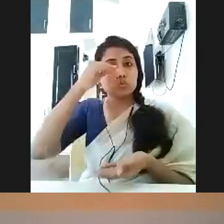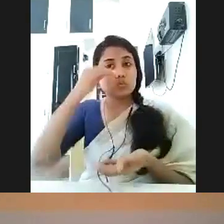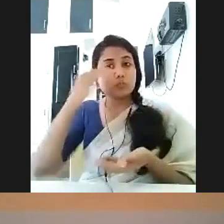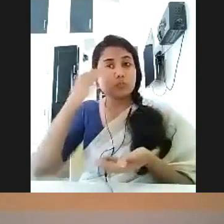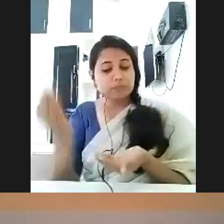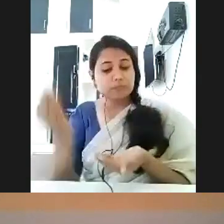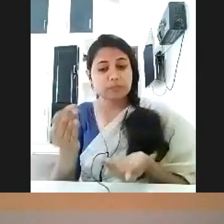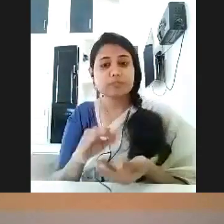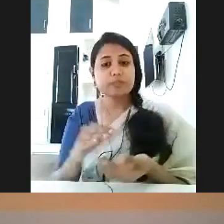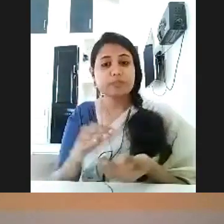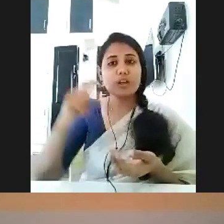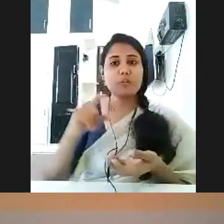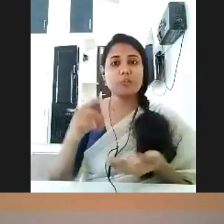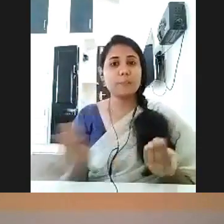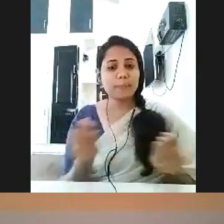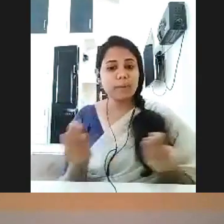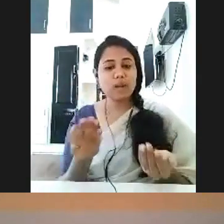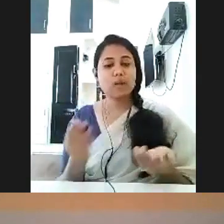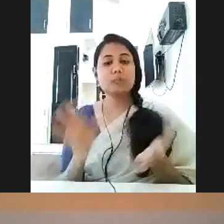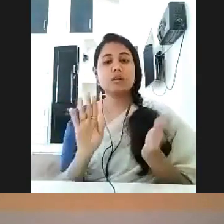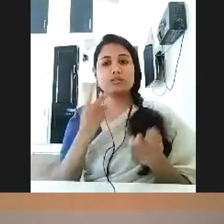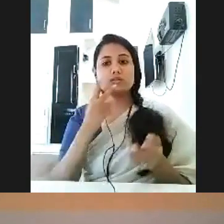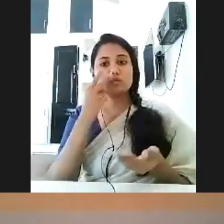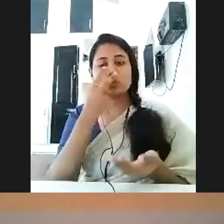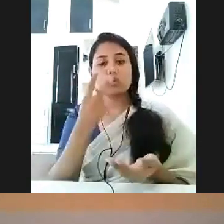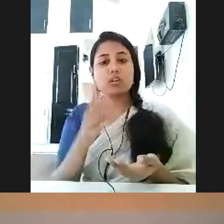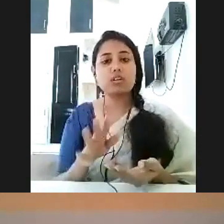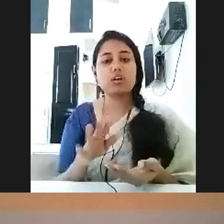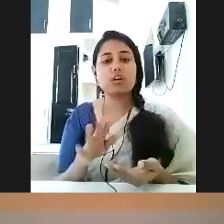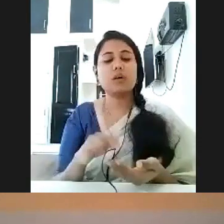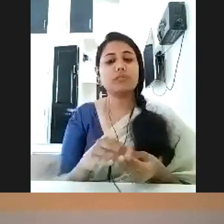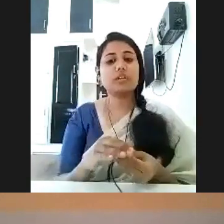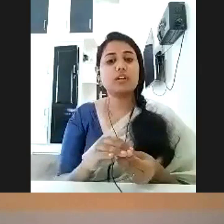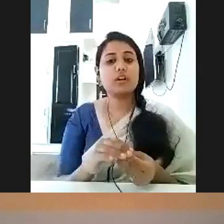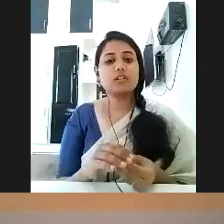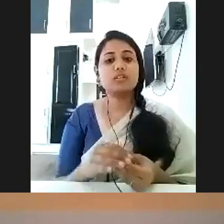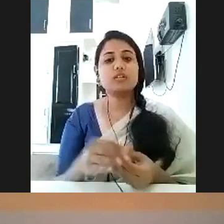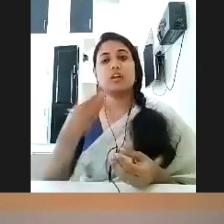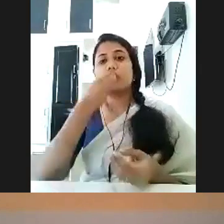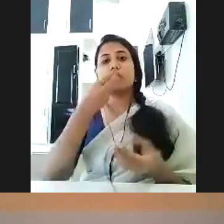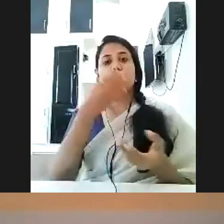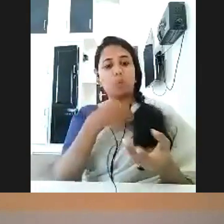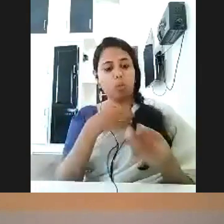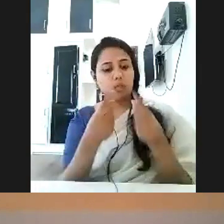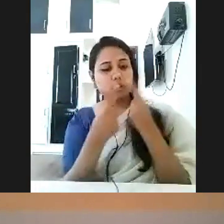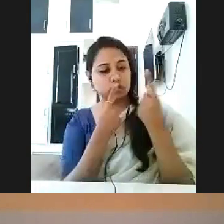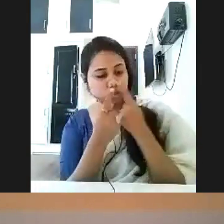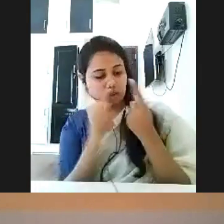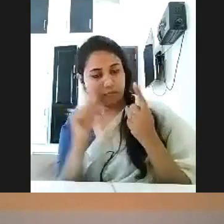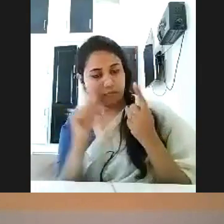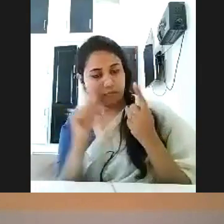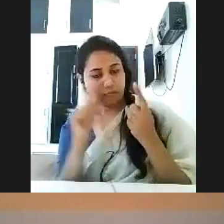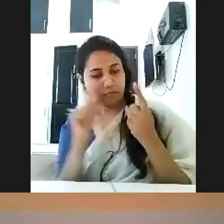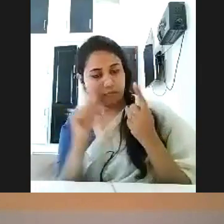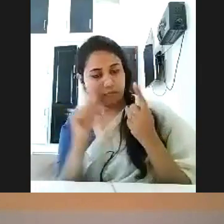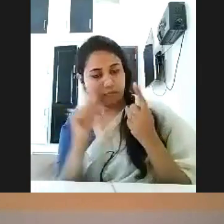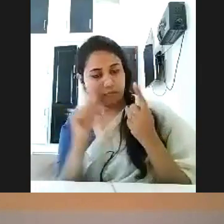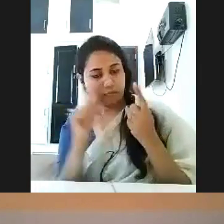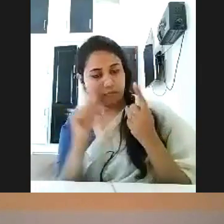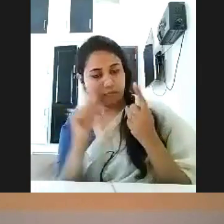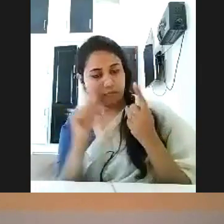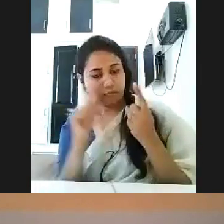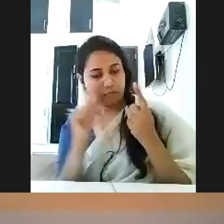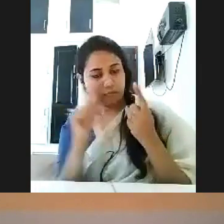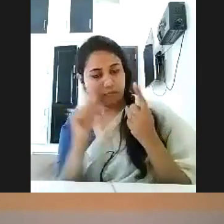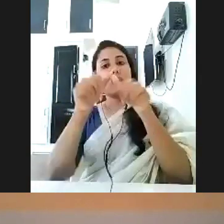pediatric consultant ആണ്. So with the pediatric experience, what we usually do is swallowing study ചെയ്യുന്നതാണ്. എന്നിട്ട് ലാൻസോൾ പറഞ്ഞ പ്രോട്ടോൺ